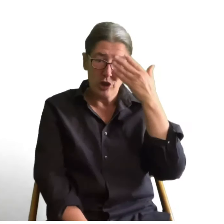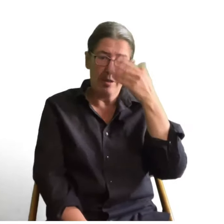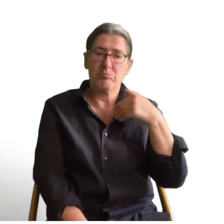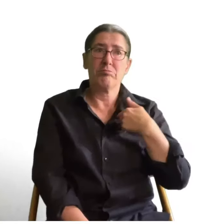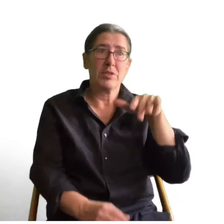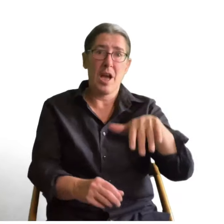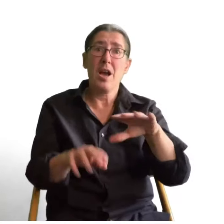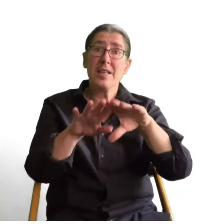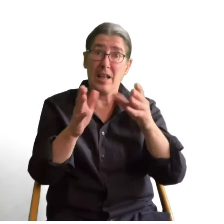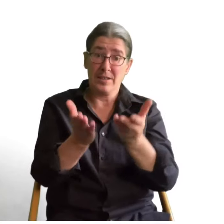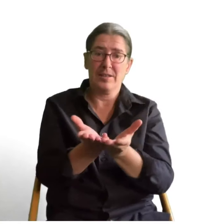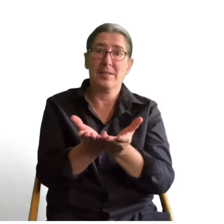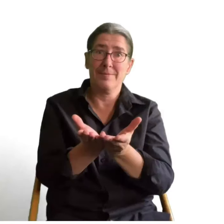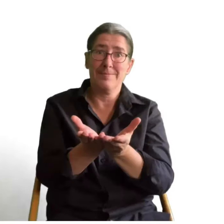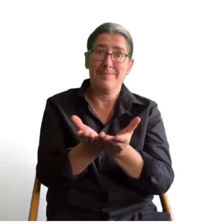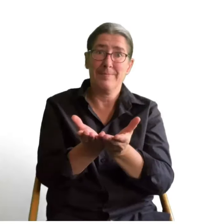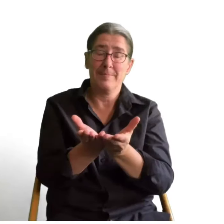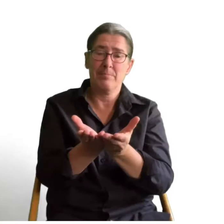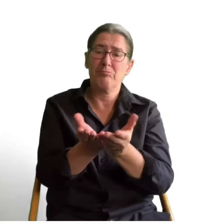Stellt euch mal vor, ich habe ein Ganzes.